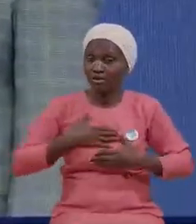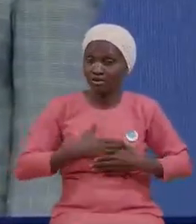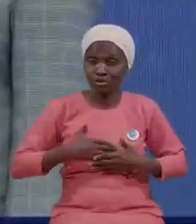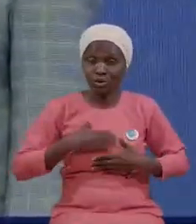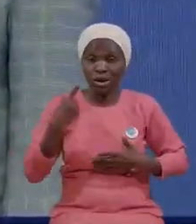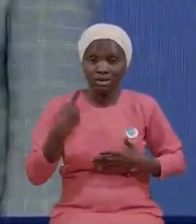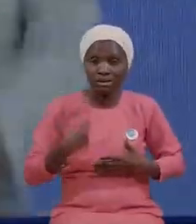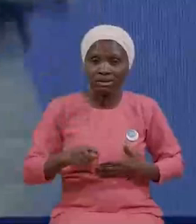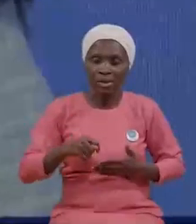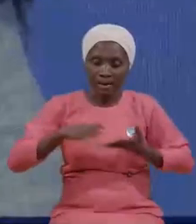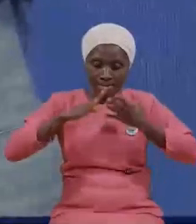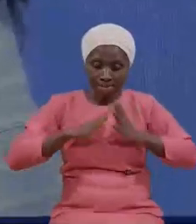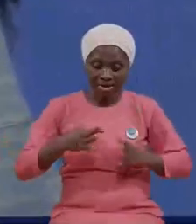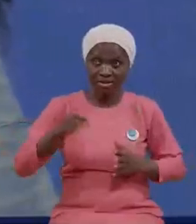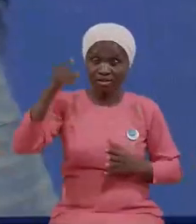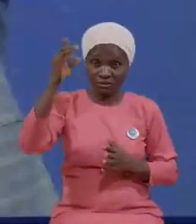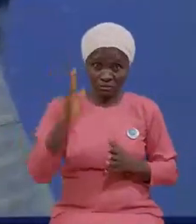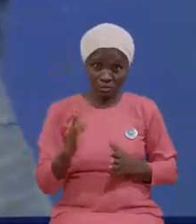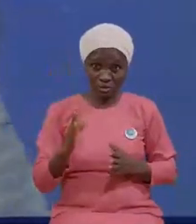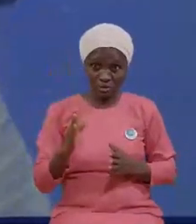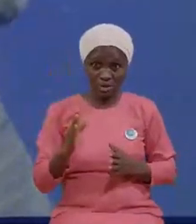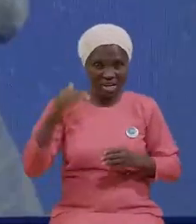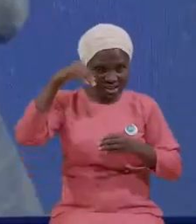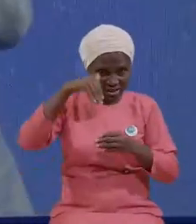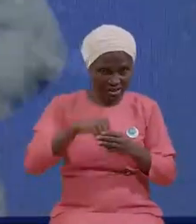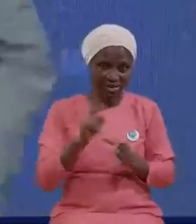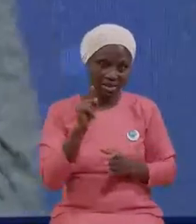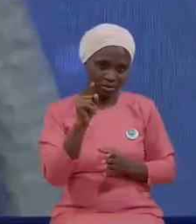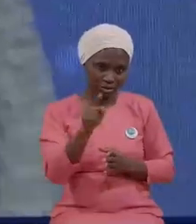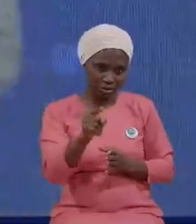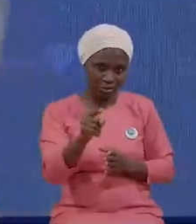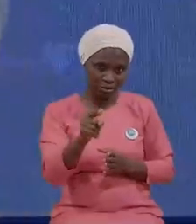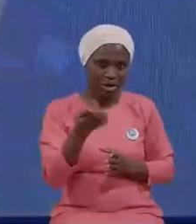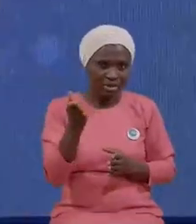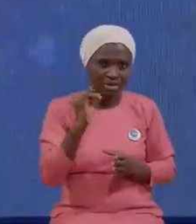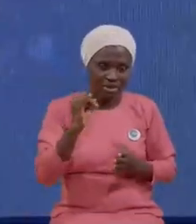vie. En toi, il y a la paix de Dieu.